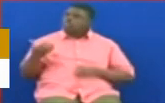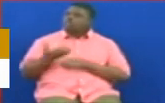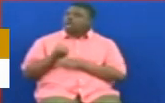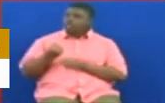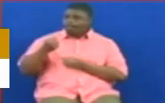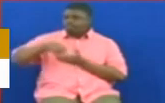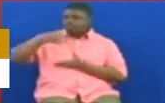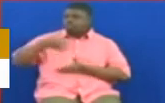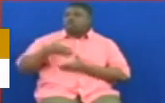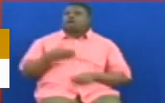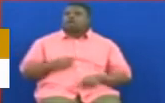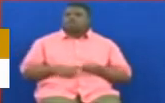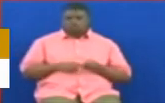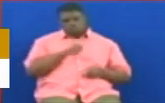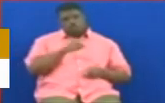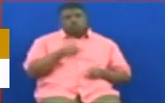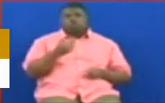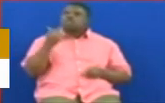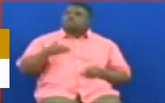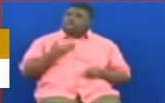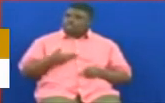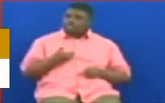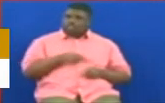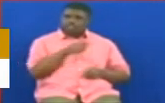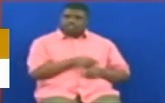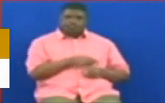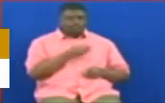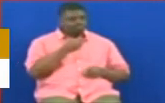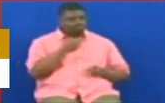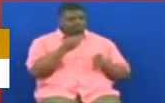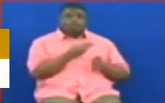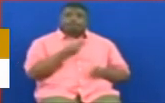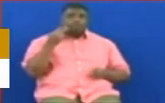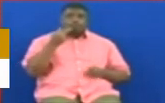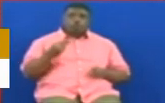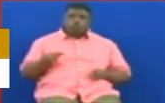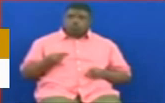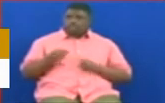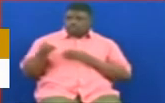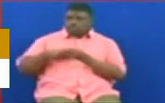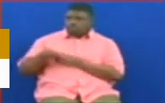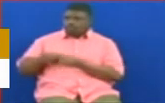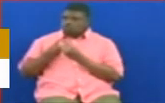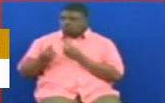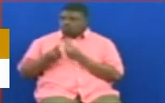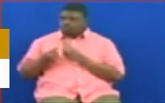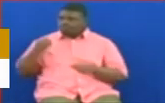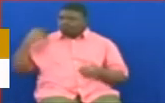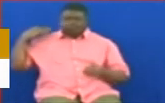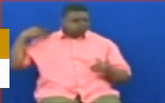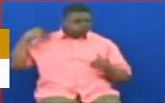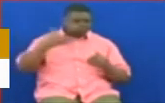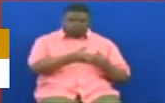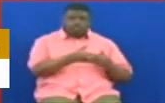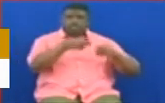kuu, Watanzania wanaotaka kunufaika na hii blue economy ambayo wameizungumza miaka nenda rudi, lakini leo hii tunaenda